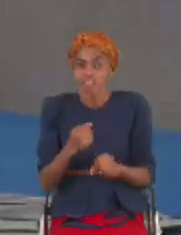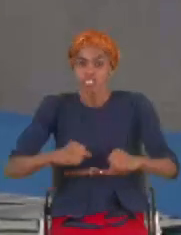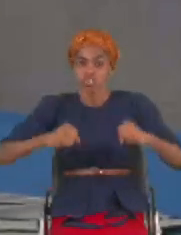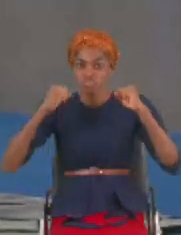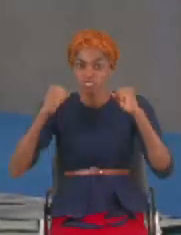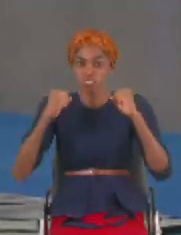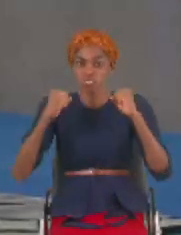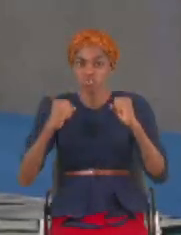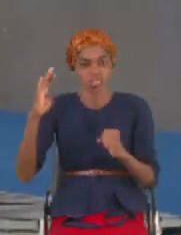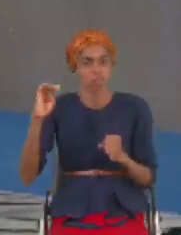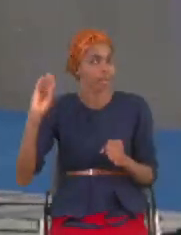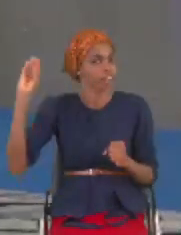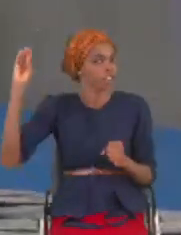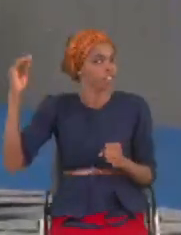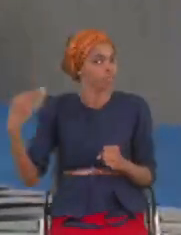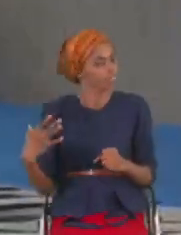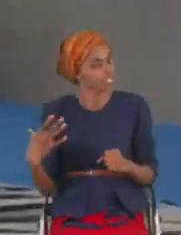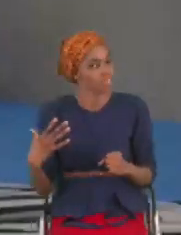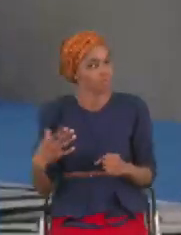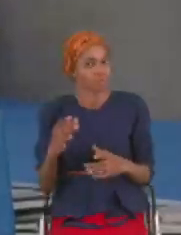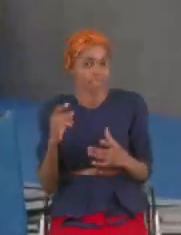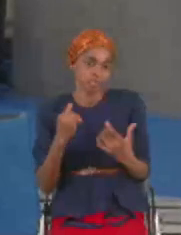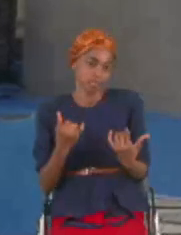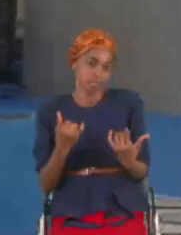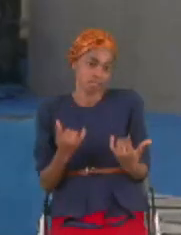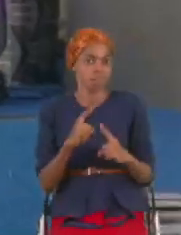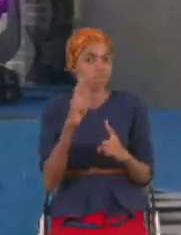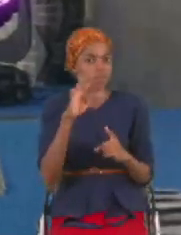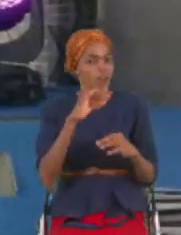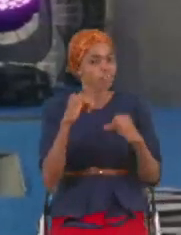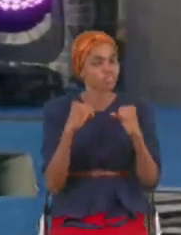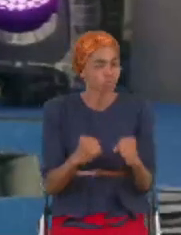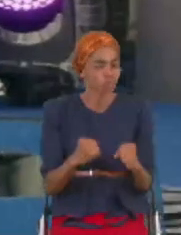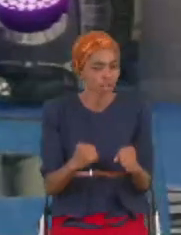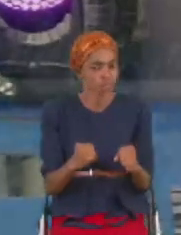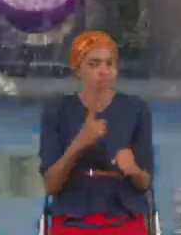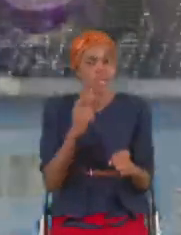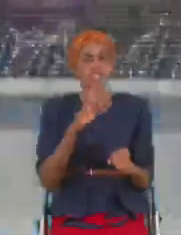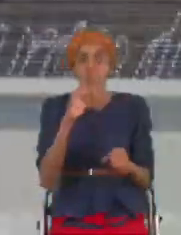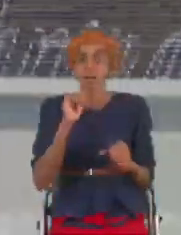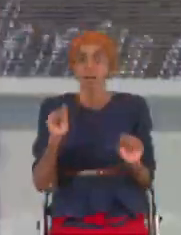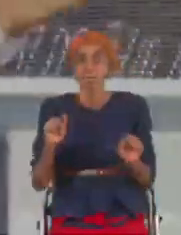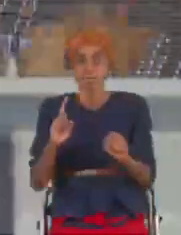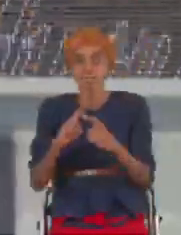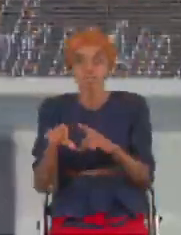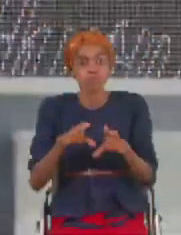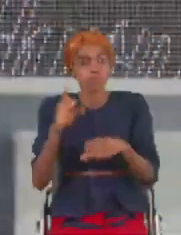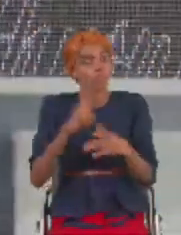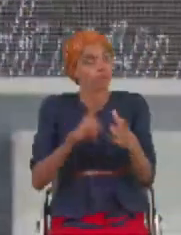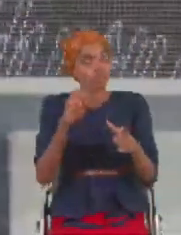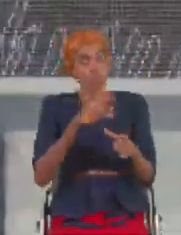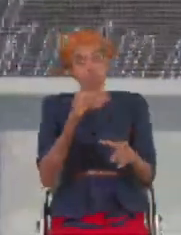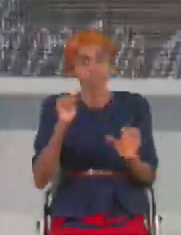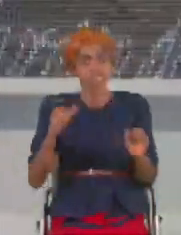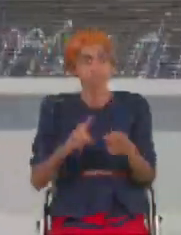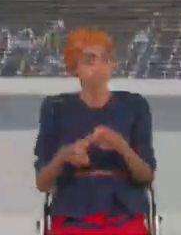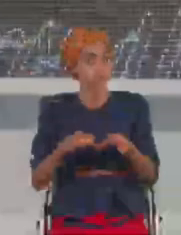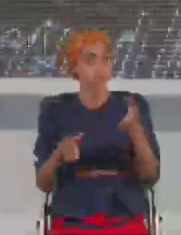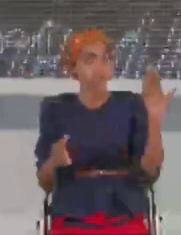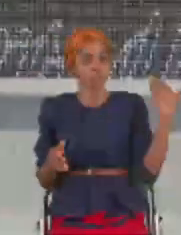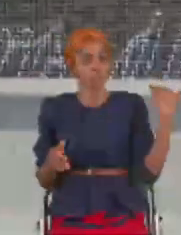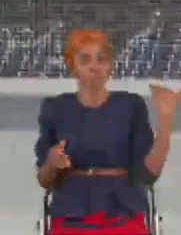par la grâce maintenant calcio fort tu es capable le fais ce que tu n'arrivais pas à faire